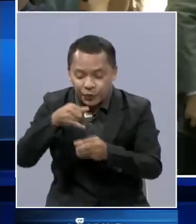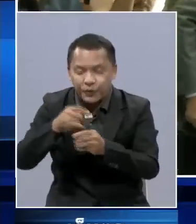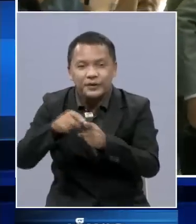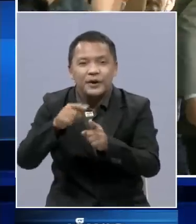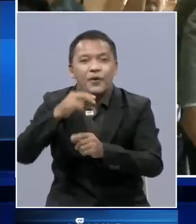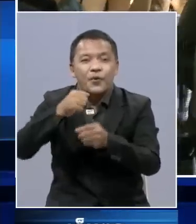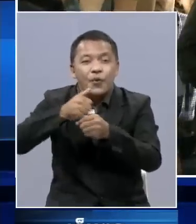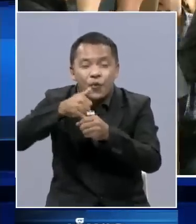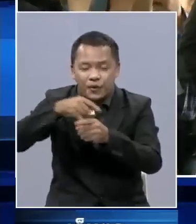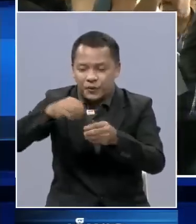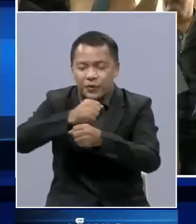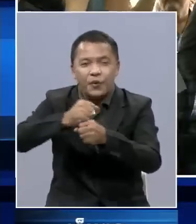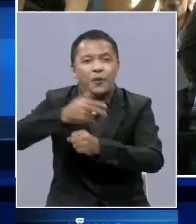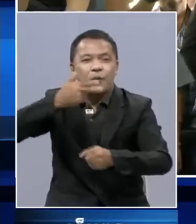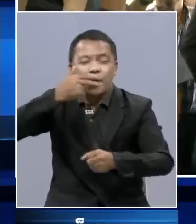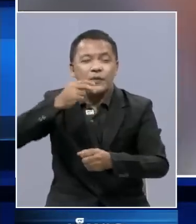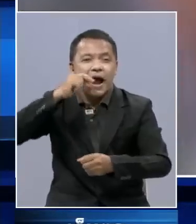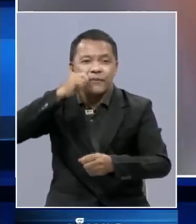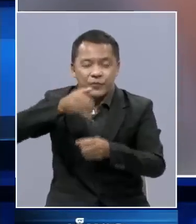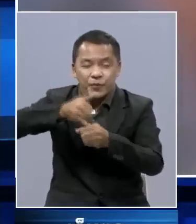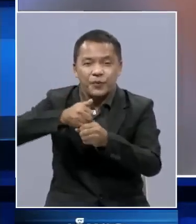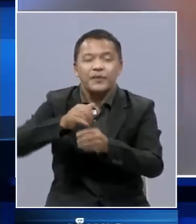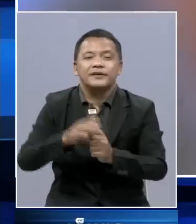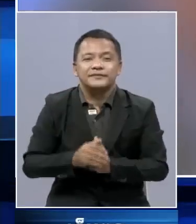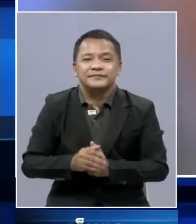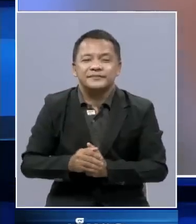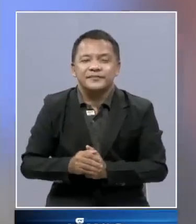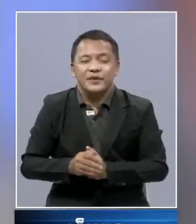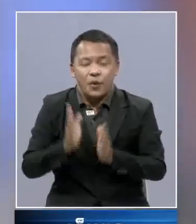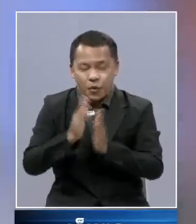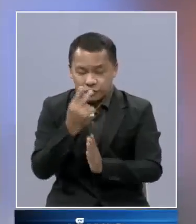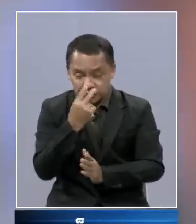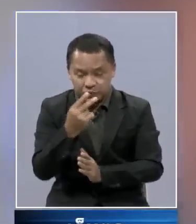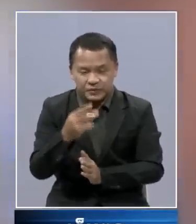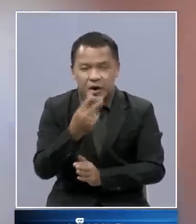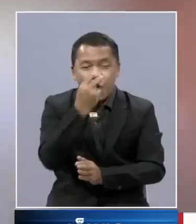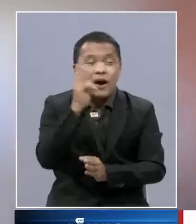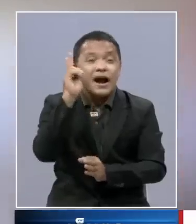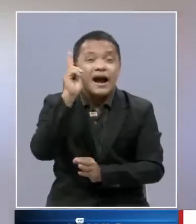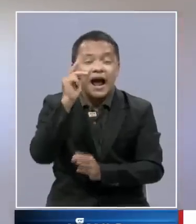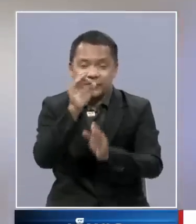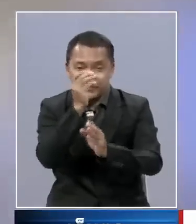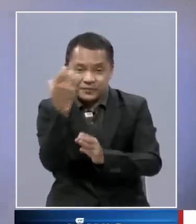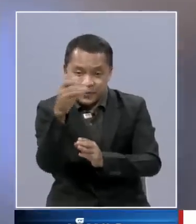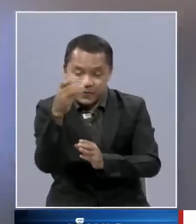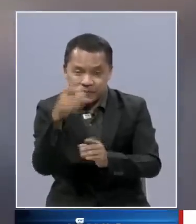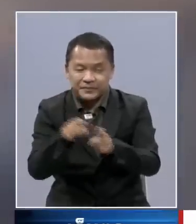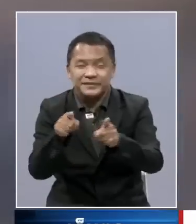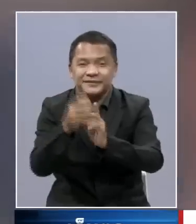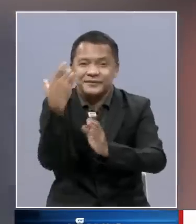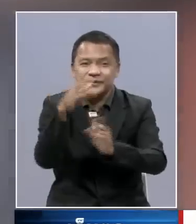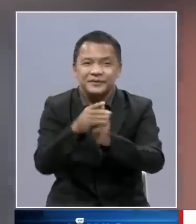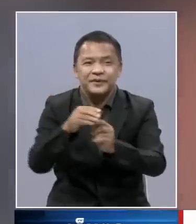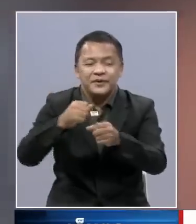ช็อกมินซึ่งเป็นเมนูโปรดของคุณอุ๊งอิ๊งนะคร ับ คนแบบอื้ออึงมากในกระแสโซเชียลมีเดียนะที่เป็น